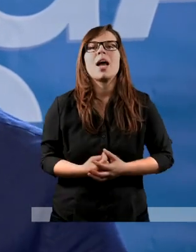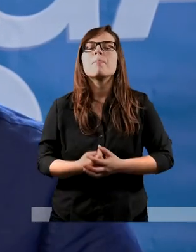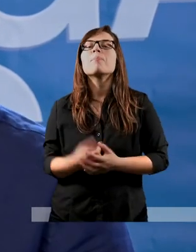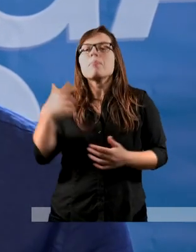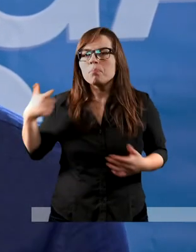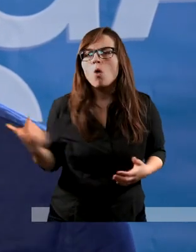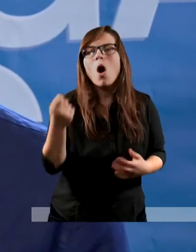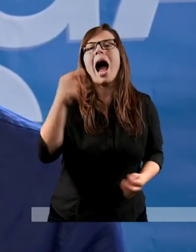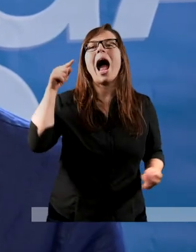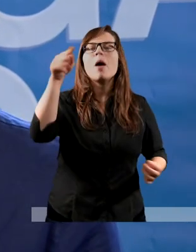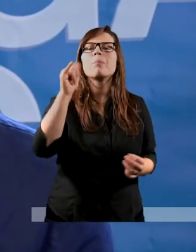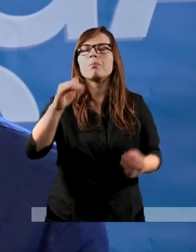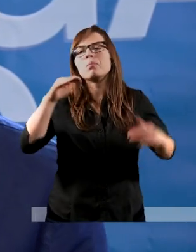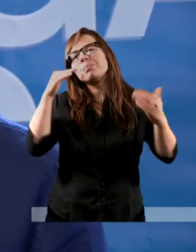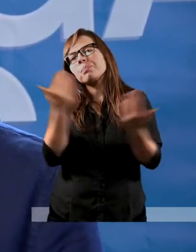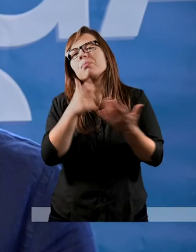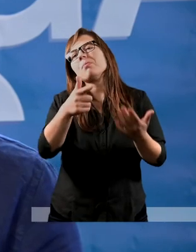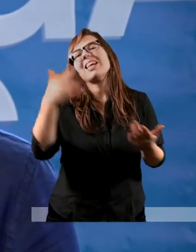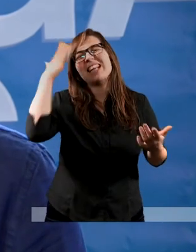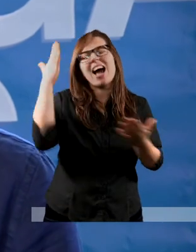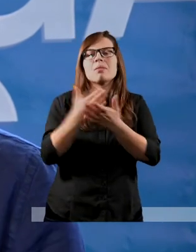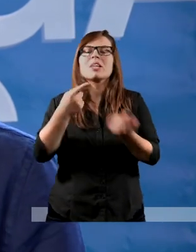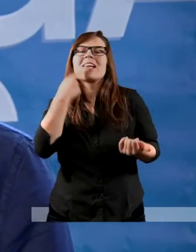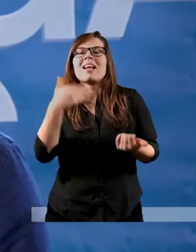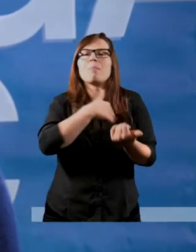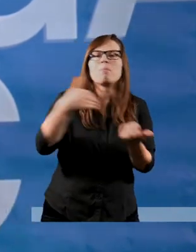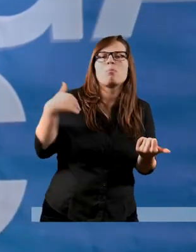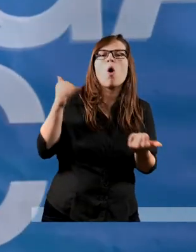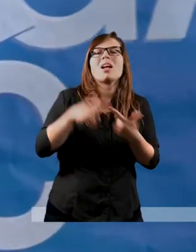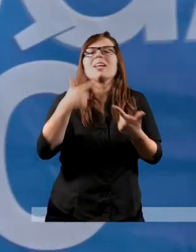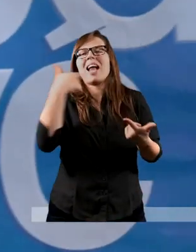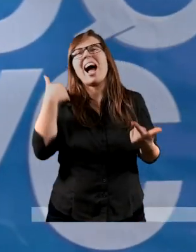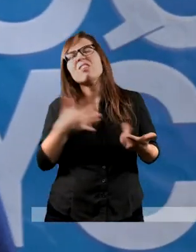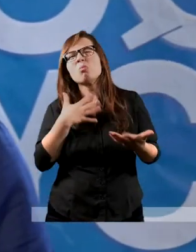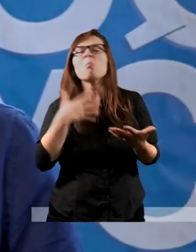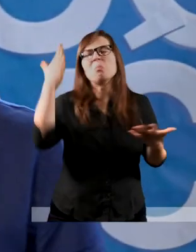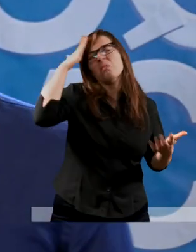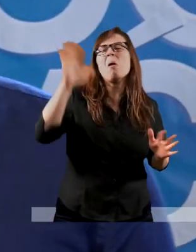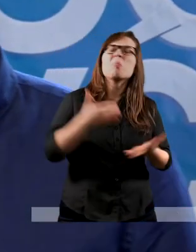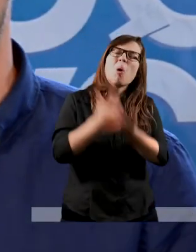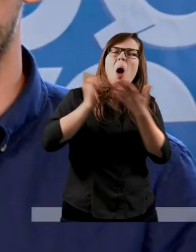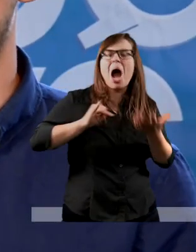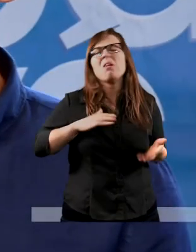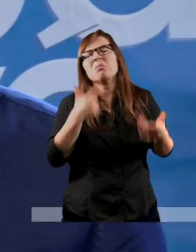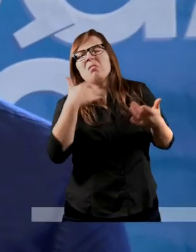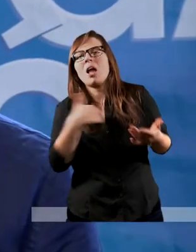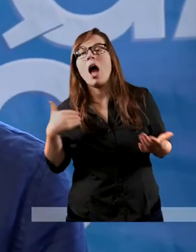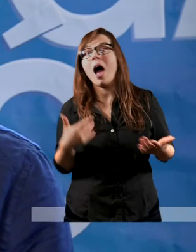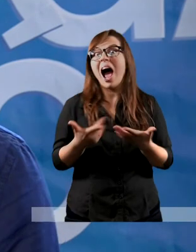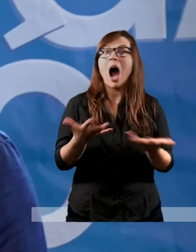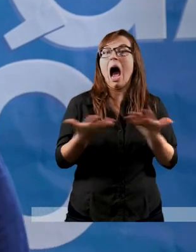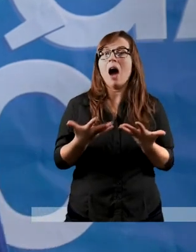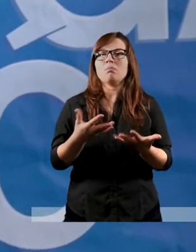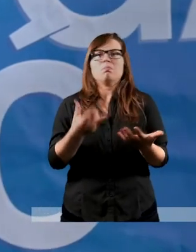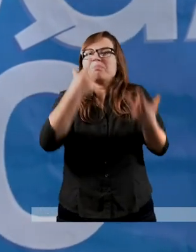I ja jak tam pojechałem, to znałem tylko język polski i angielski. Myślałem, że z językiem angielskim to sobie wszędzie poradzę. A okazało się, że